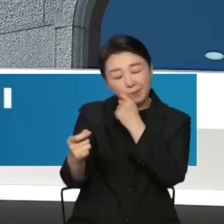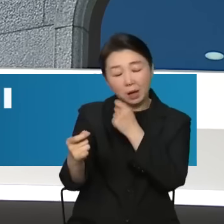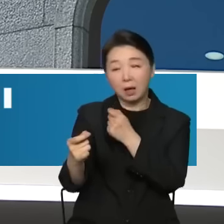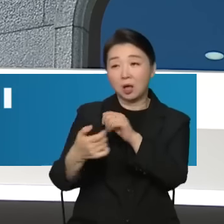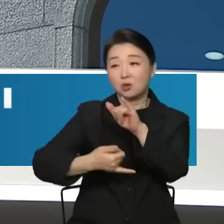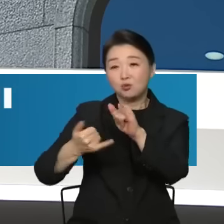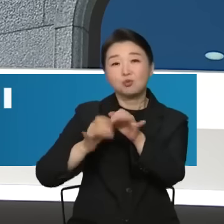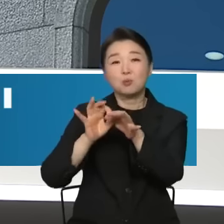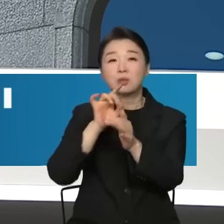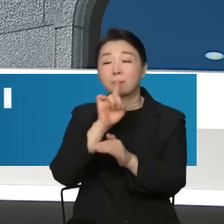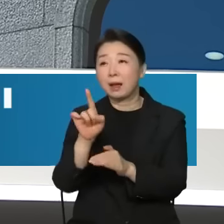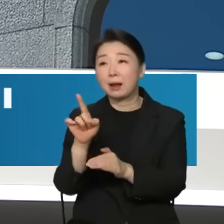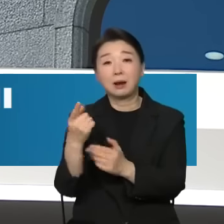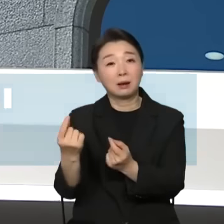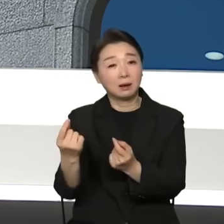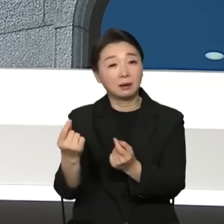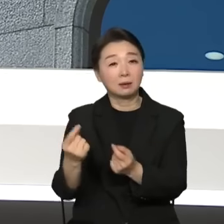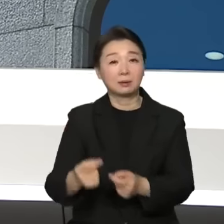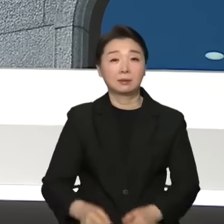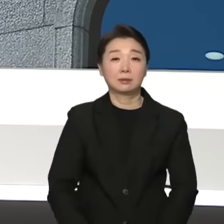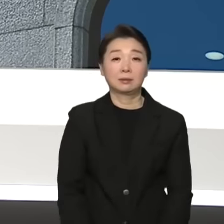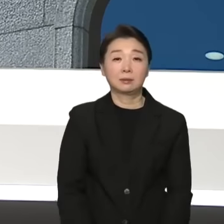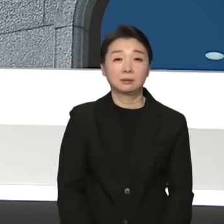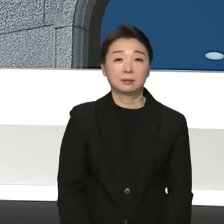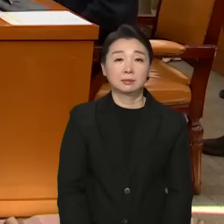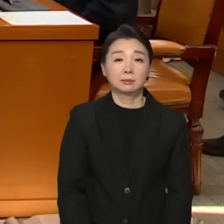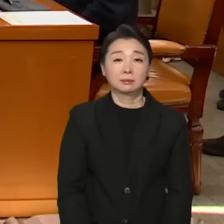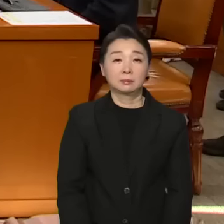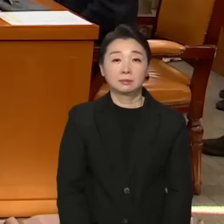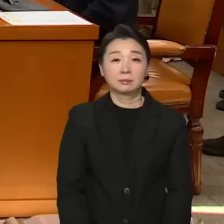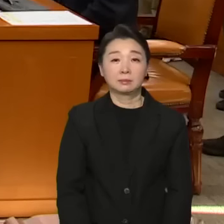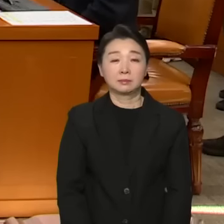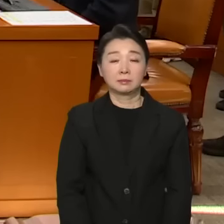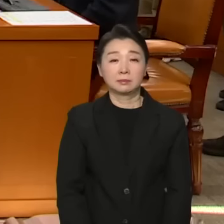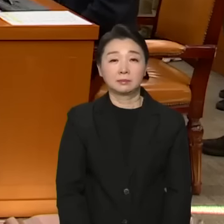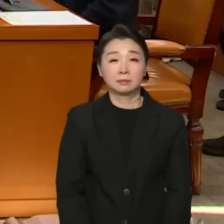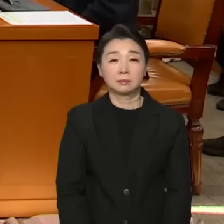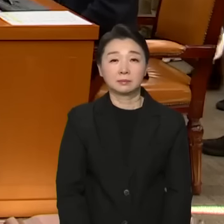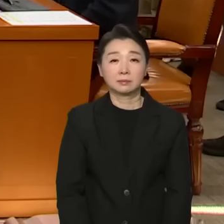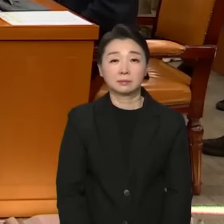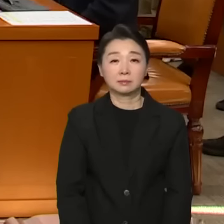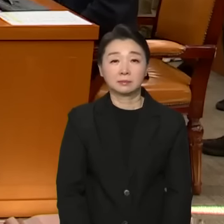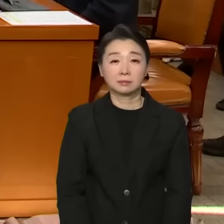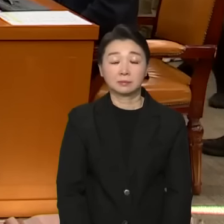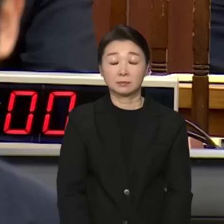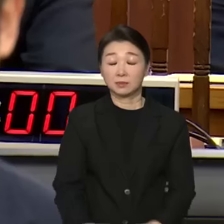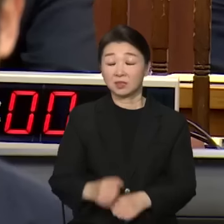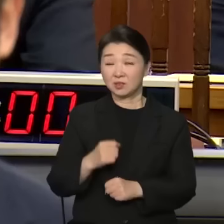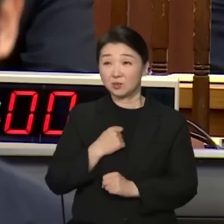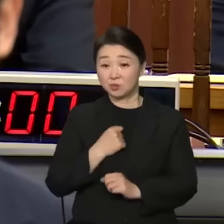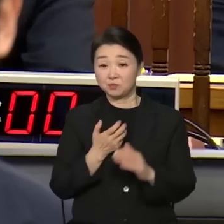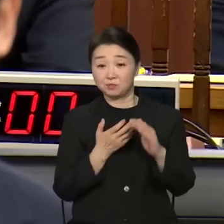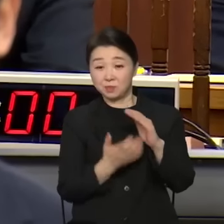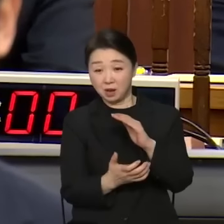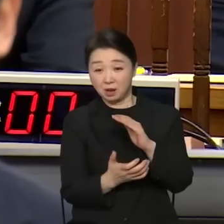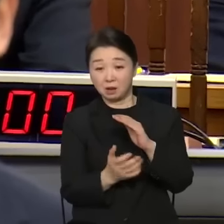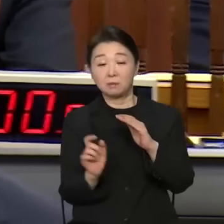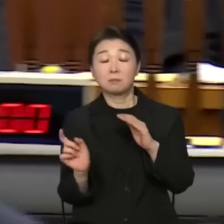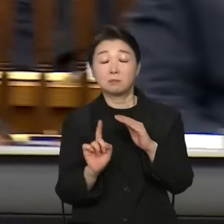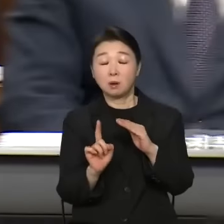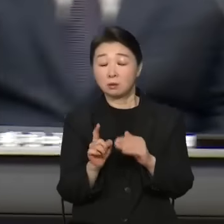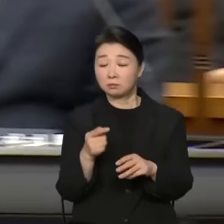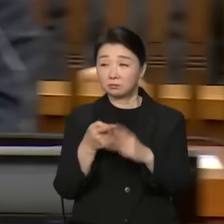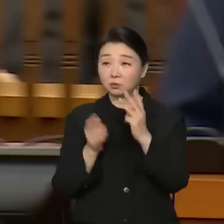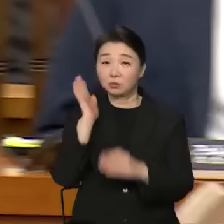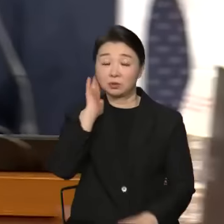유튜버들이 주장했던 내용입니다 조민준 기자입니다 개구는 윤석 대통령의 비상 개엄